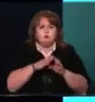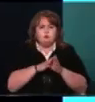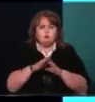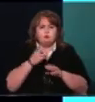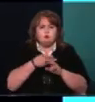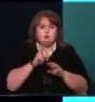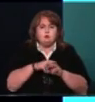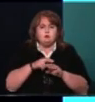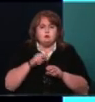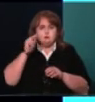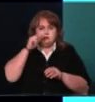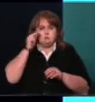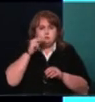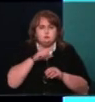самостоятельно.